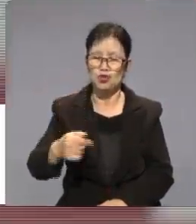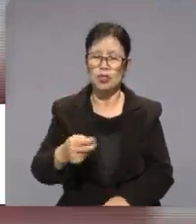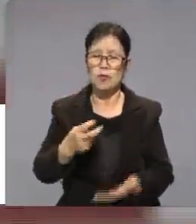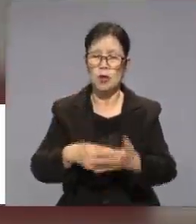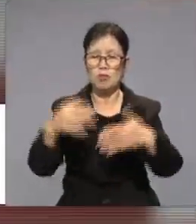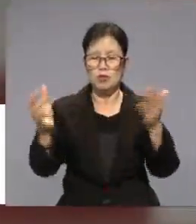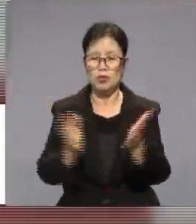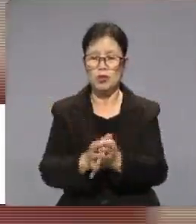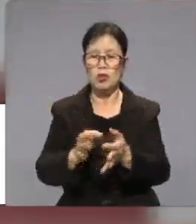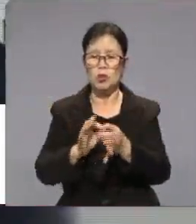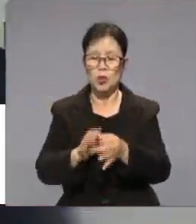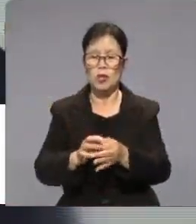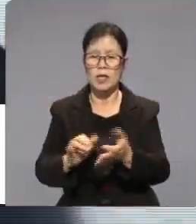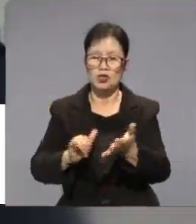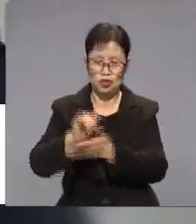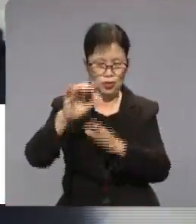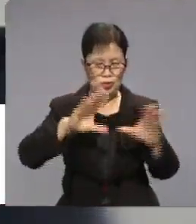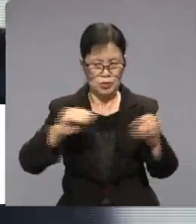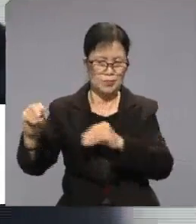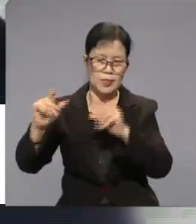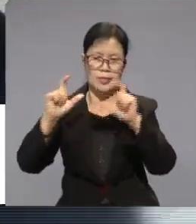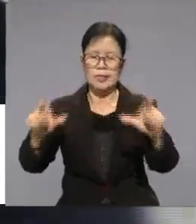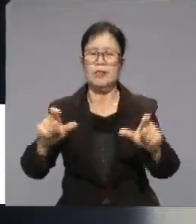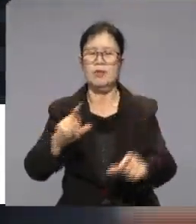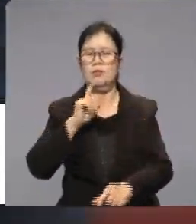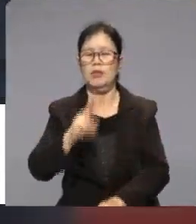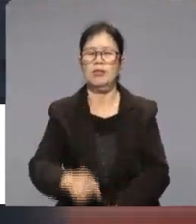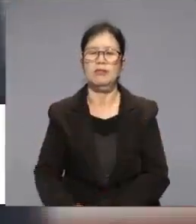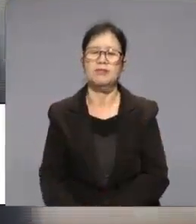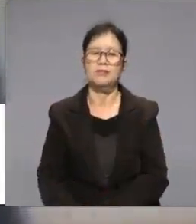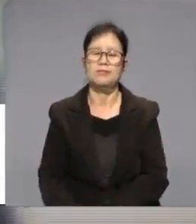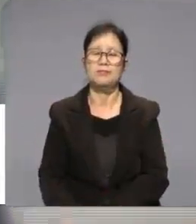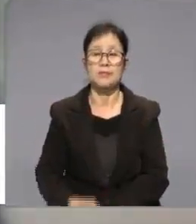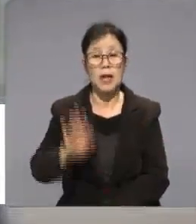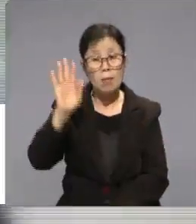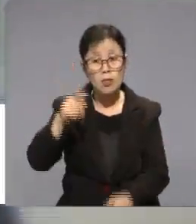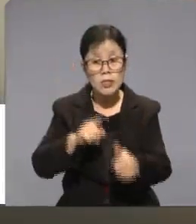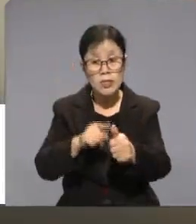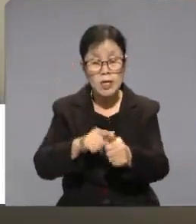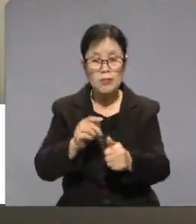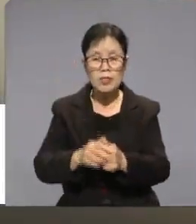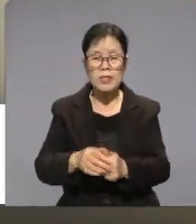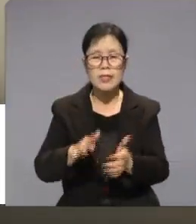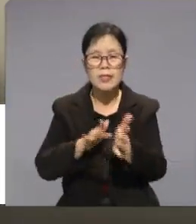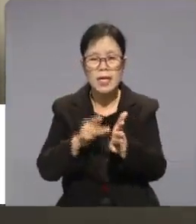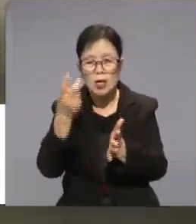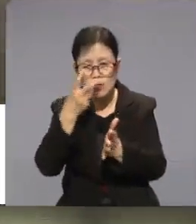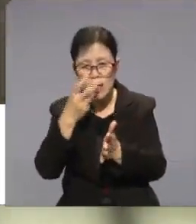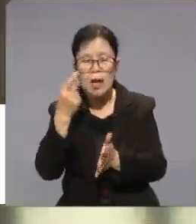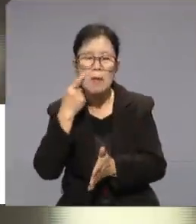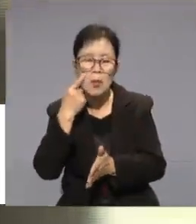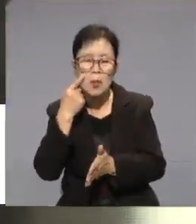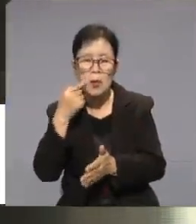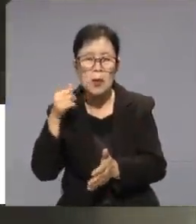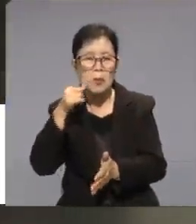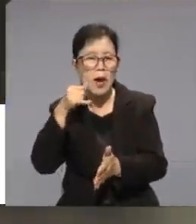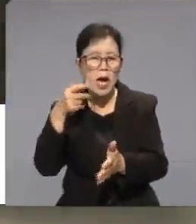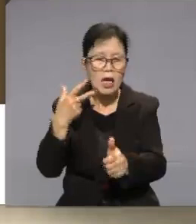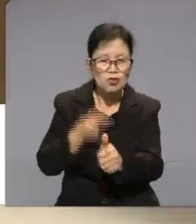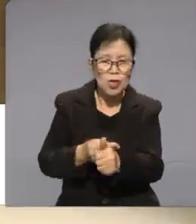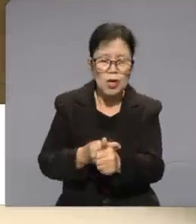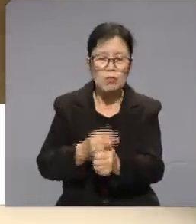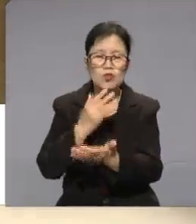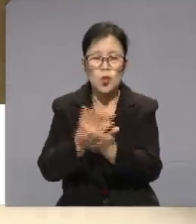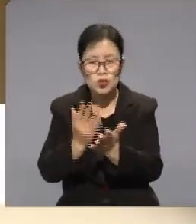통해 출국 금지 조치했다고 밝혔습니다 경찰은 조만간 이들을 상대로 시약 검사를 진행해 마약 투약 여부와